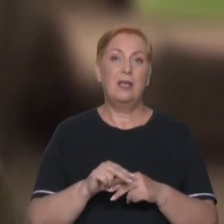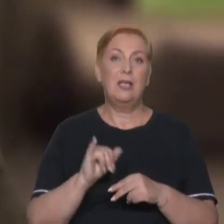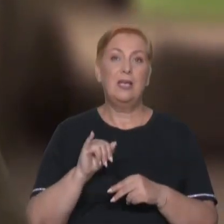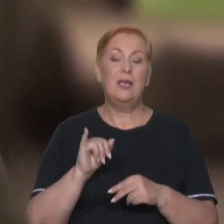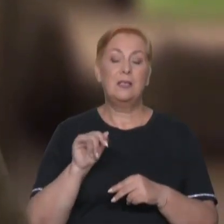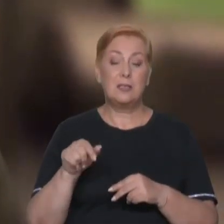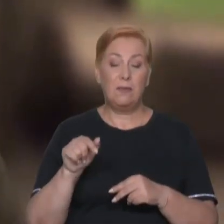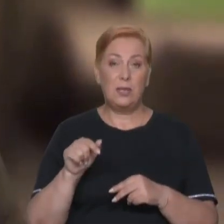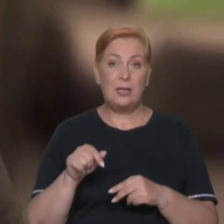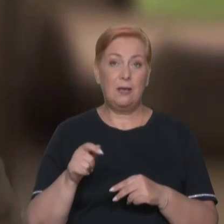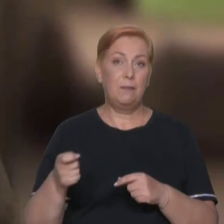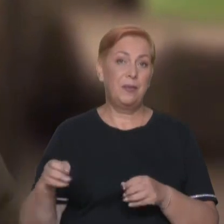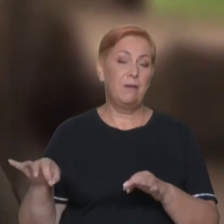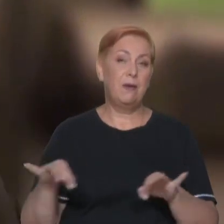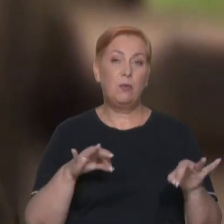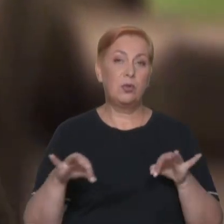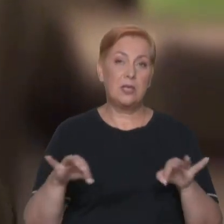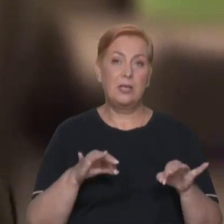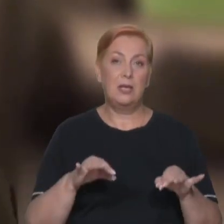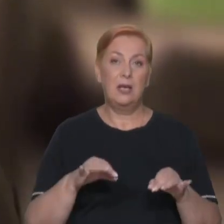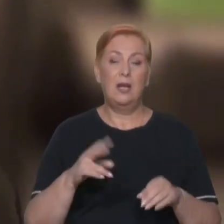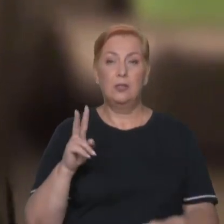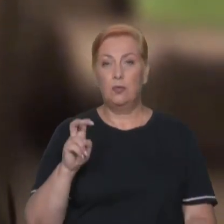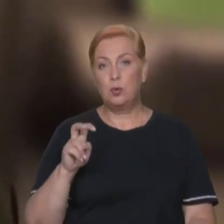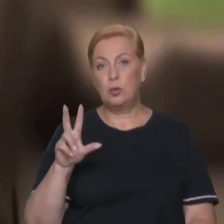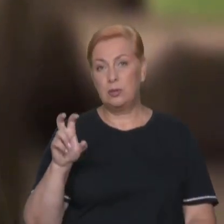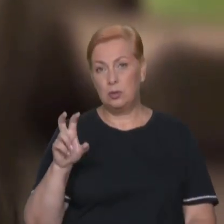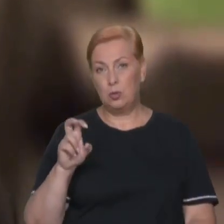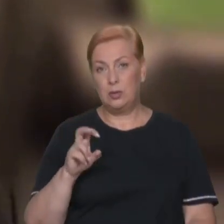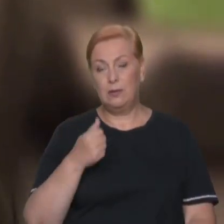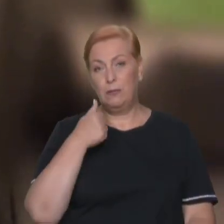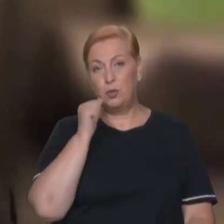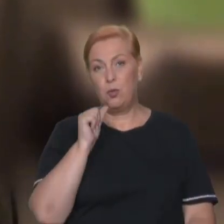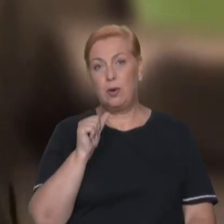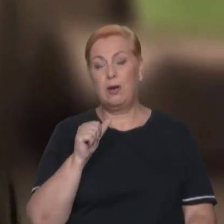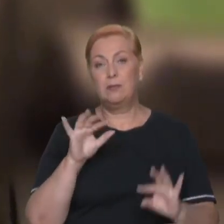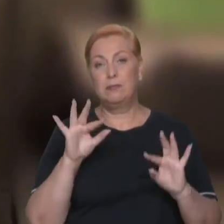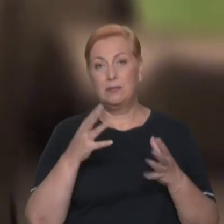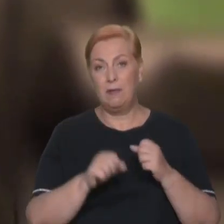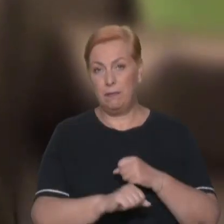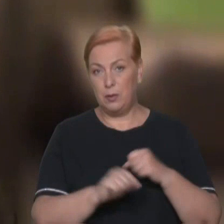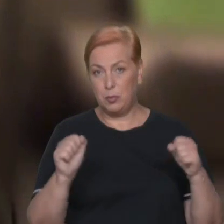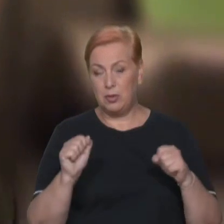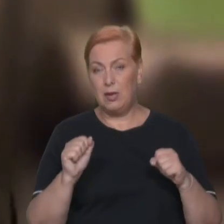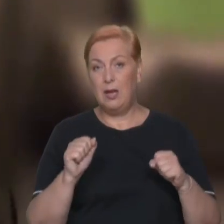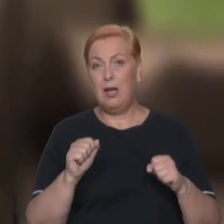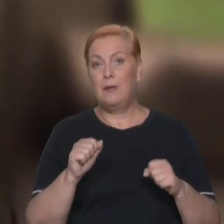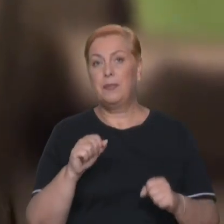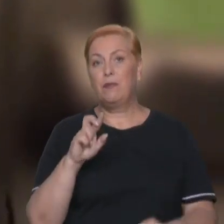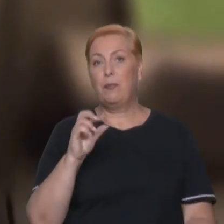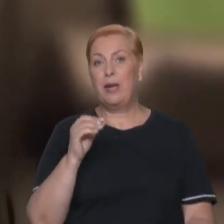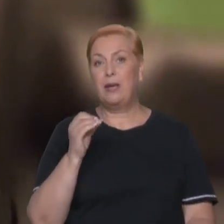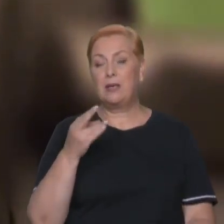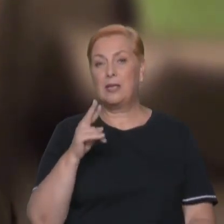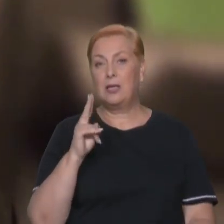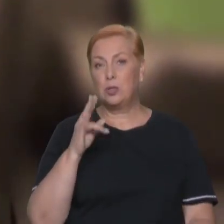вивозили як 200х3 також вчора був вибух якийсь якийсь стався тимчасово окупованому Бердянську після цього вибуху